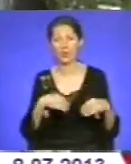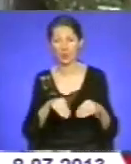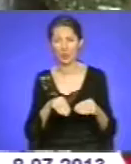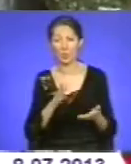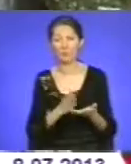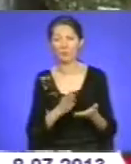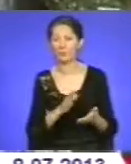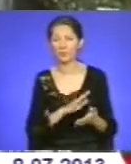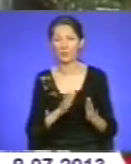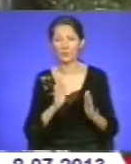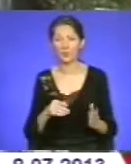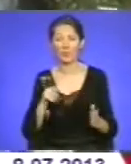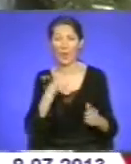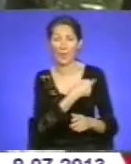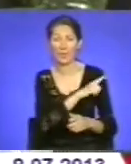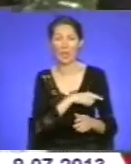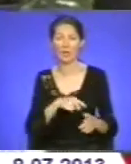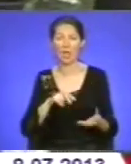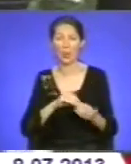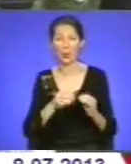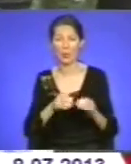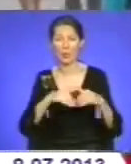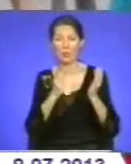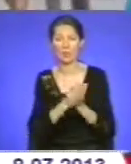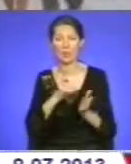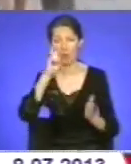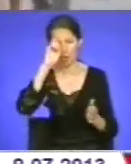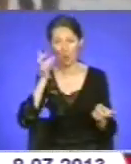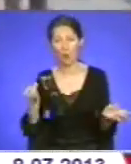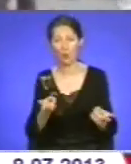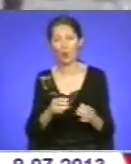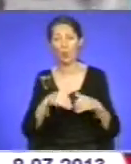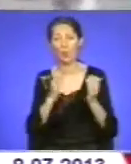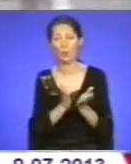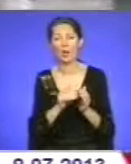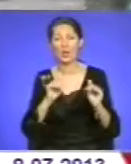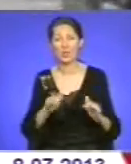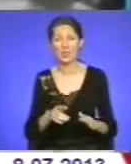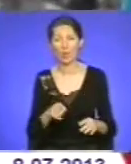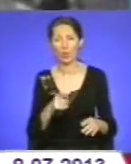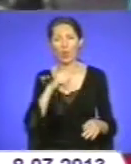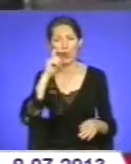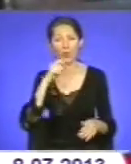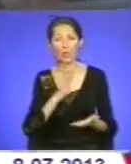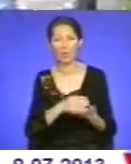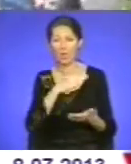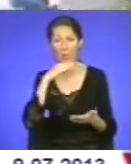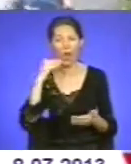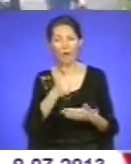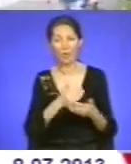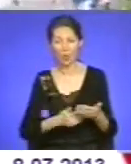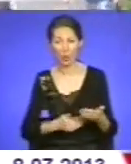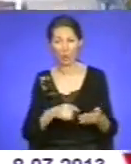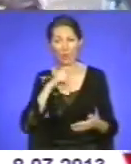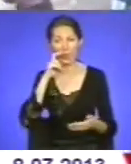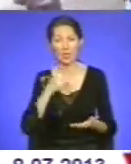медичної проблеми. Вона загальнодержавна і потребує комплексного вирішення. Тому в Україні діє чимало програм. В Україні